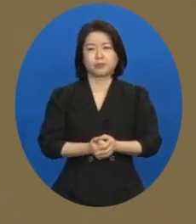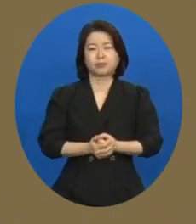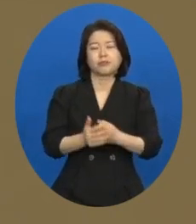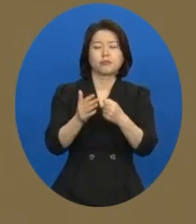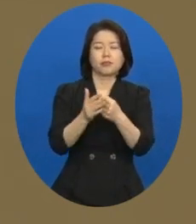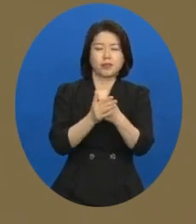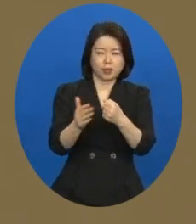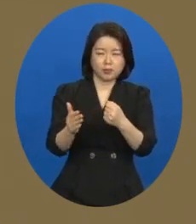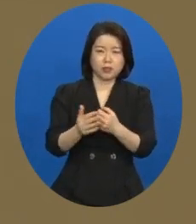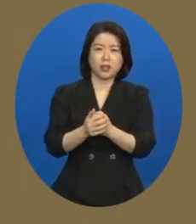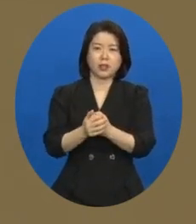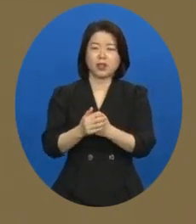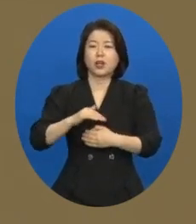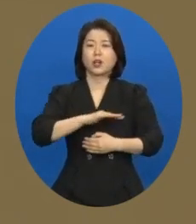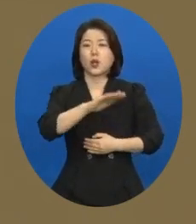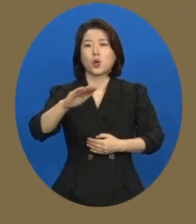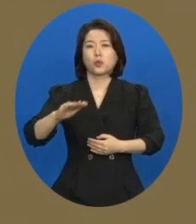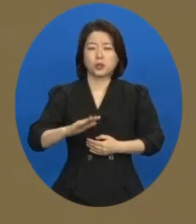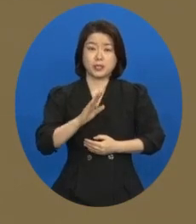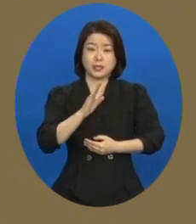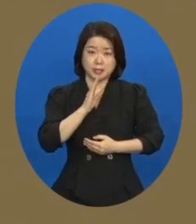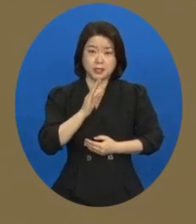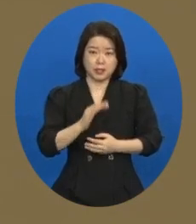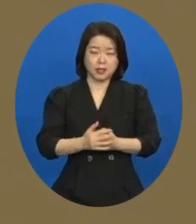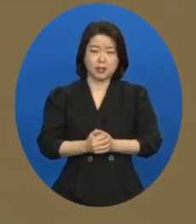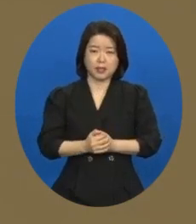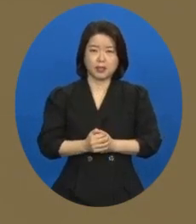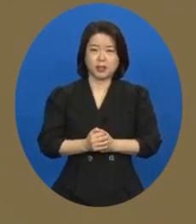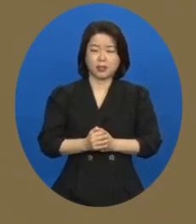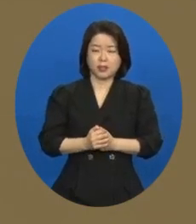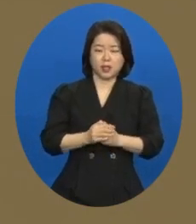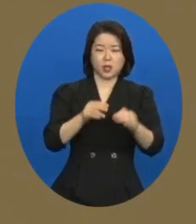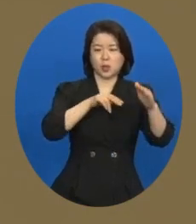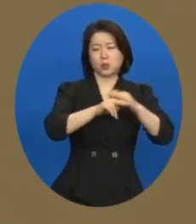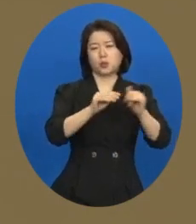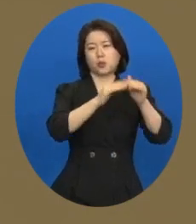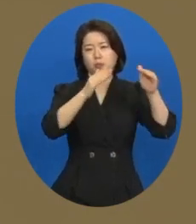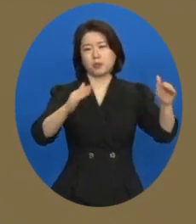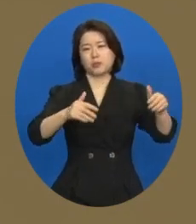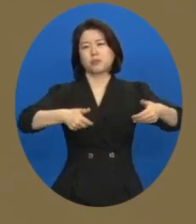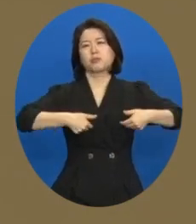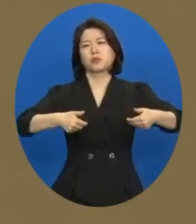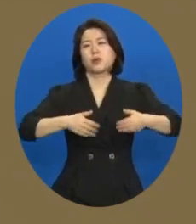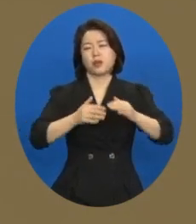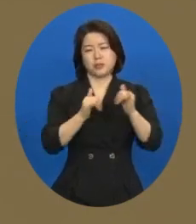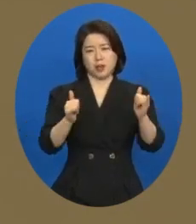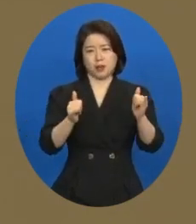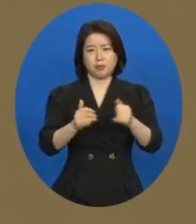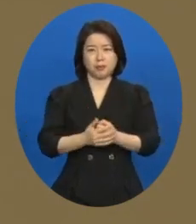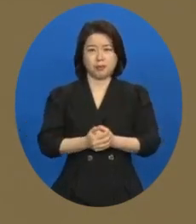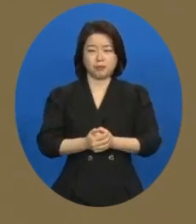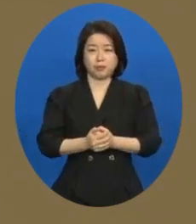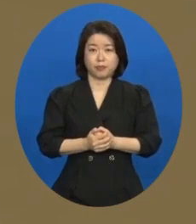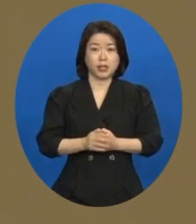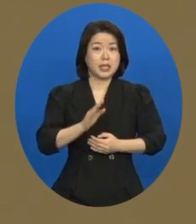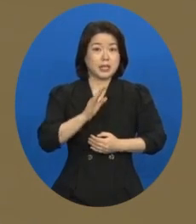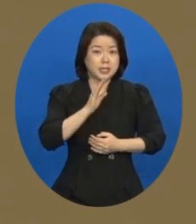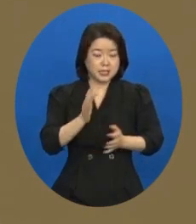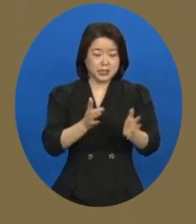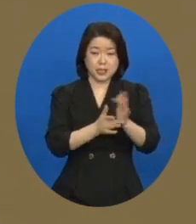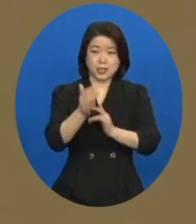그러므로 우리야말로 도피성이 필요한 사람입니다. 그리고 실제로